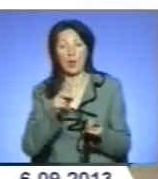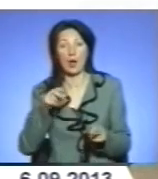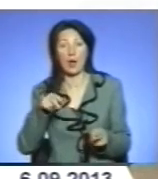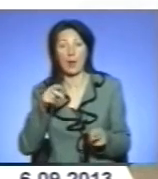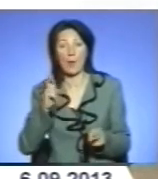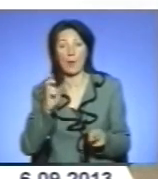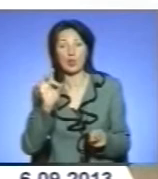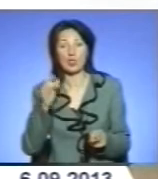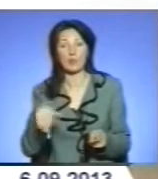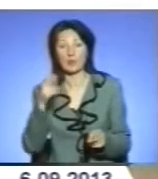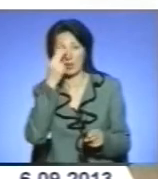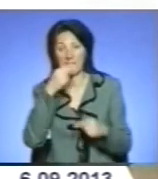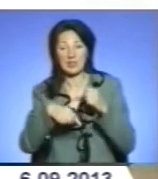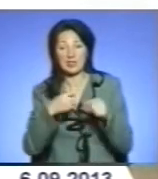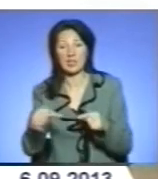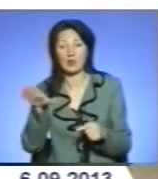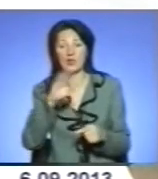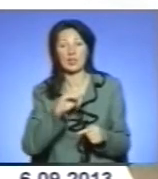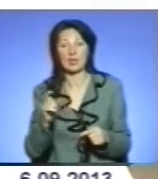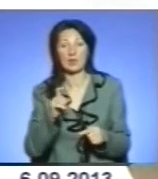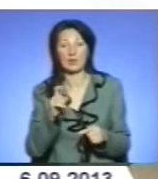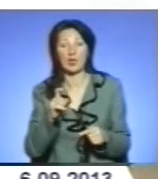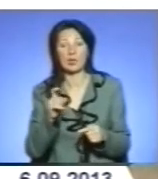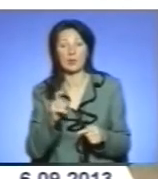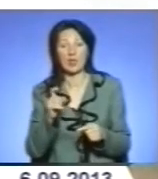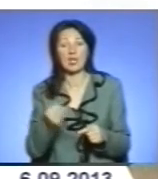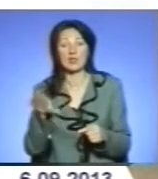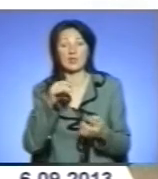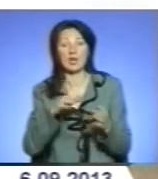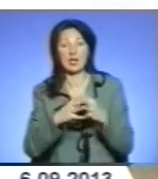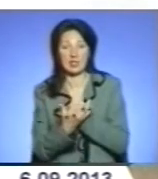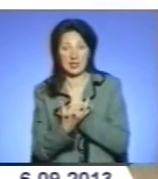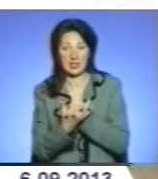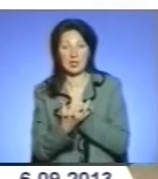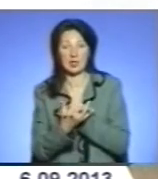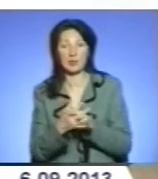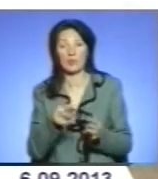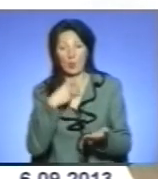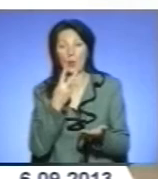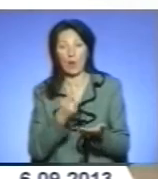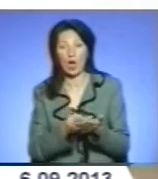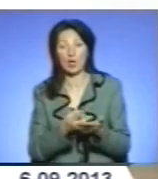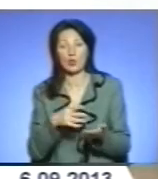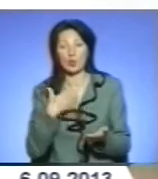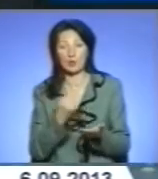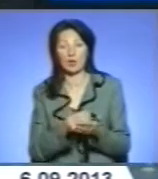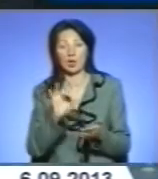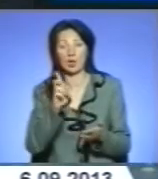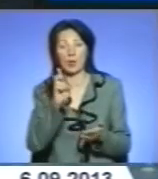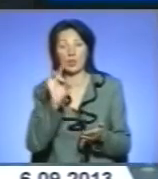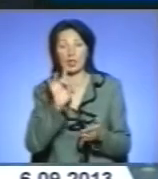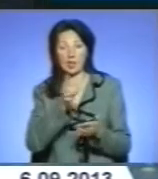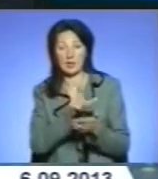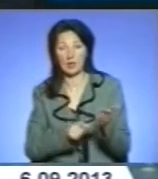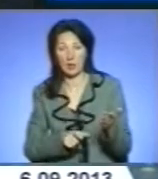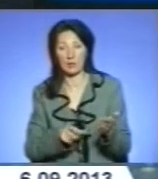господині, всіх сіл Борщівщини покажуть власне свої борщі і рецепти.